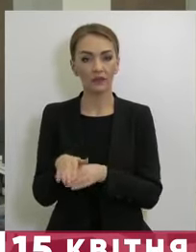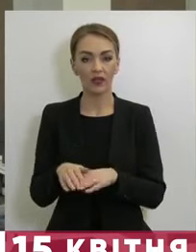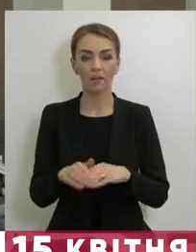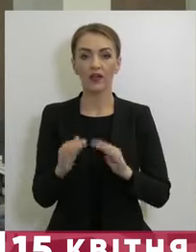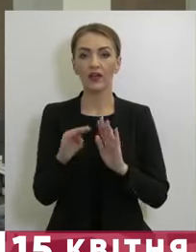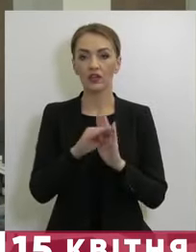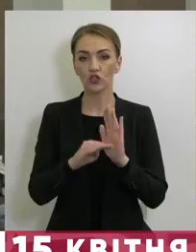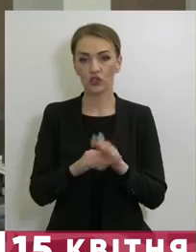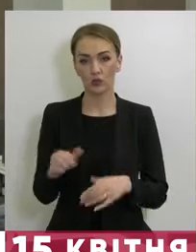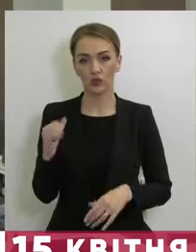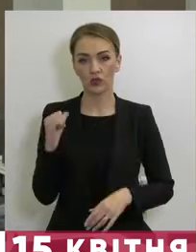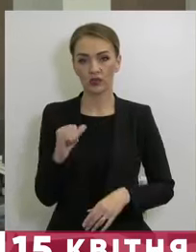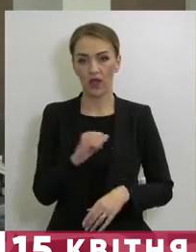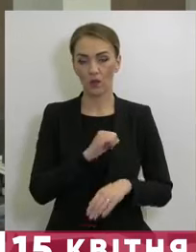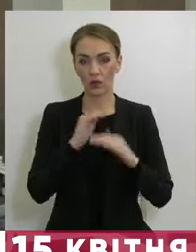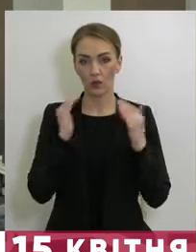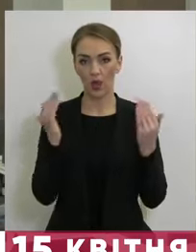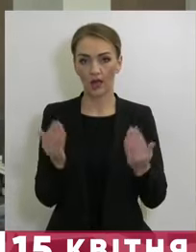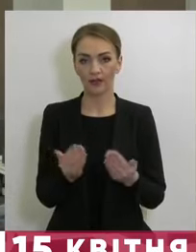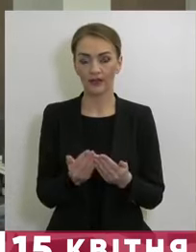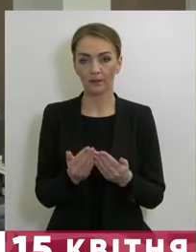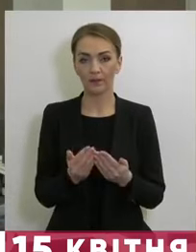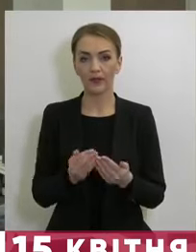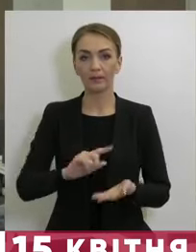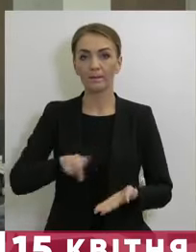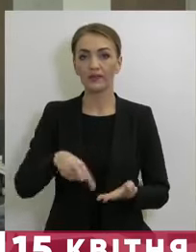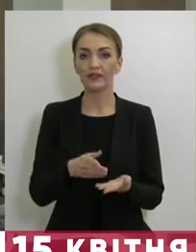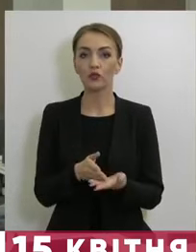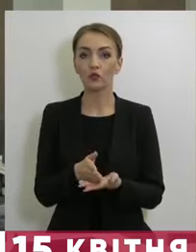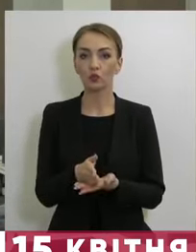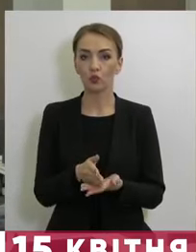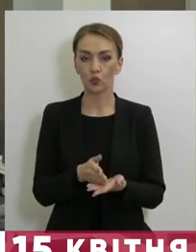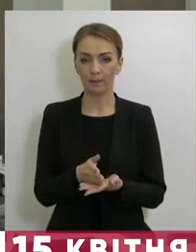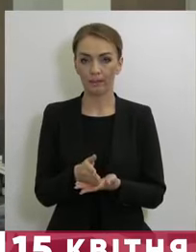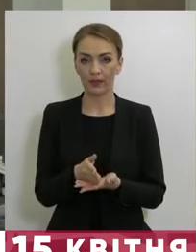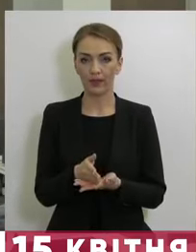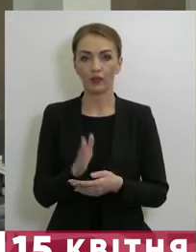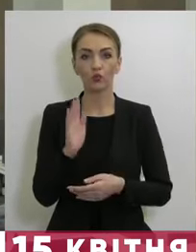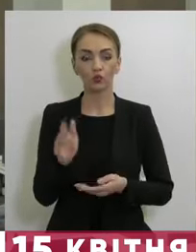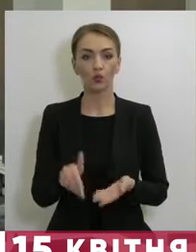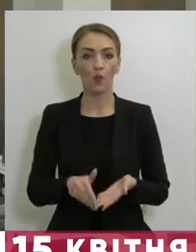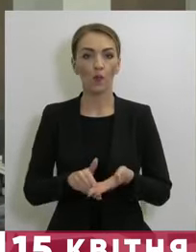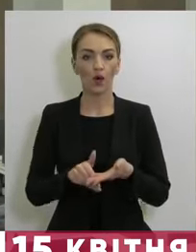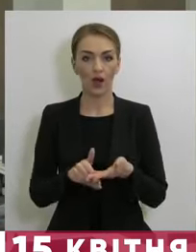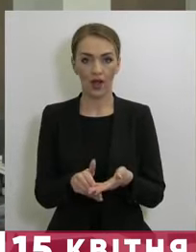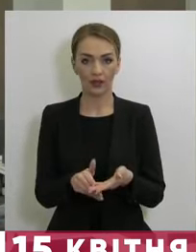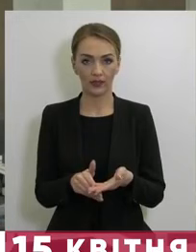режиму самоізоляції. Міські служби будуть допомагати